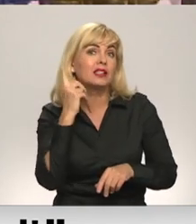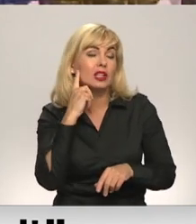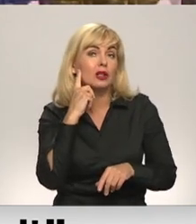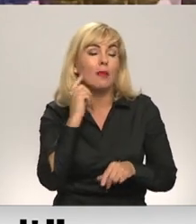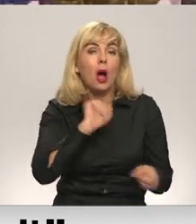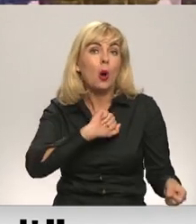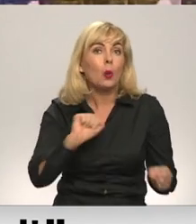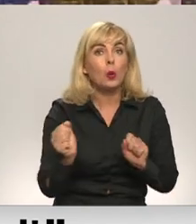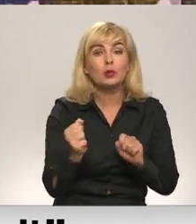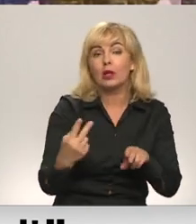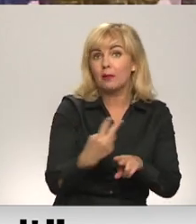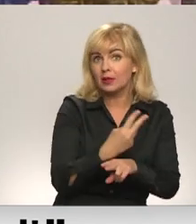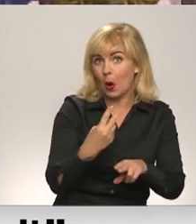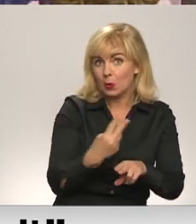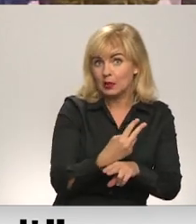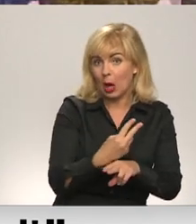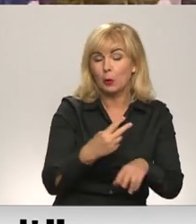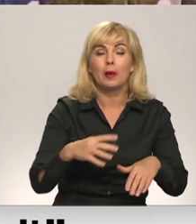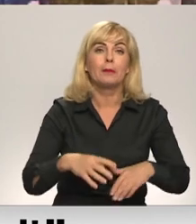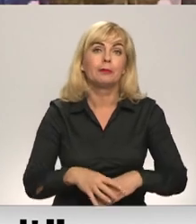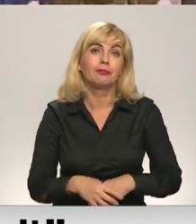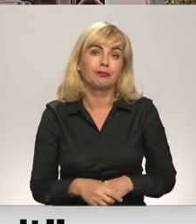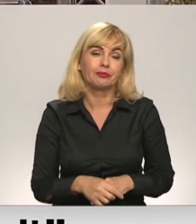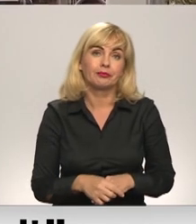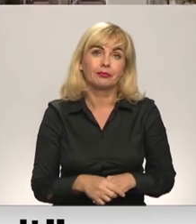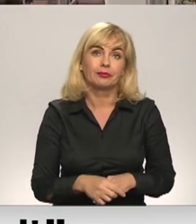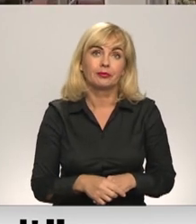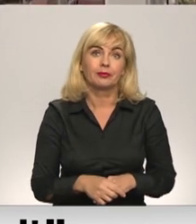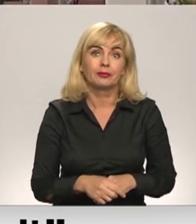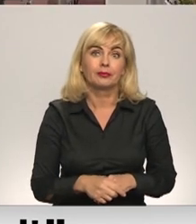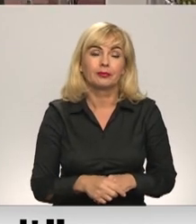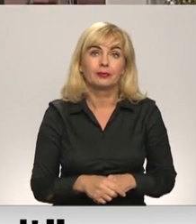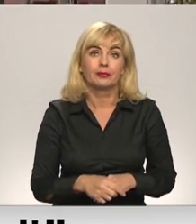kustību traucējumiem. Turpin kolēģis Ģirds Zvirbuls.